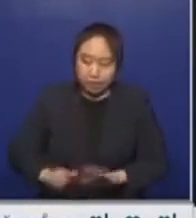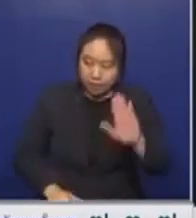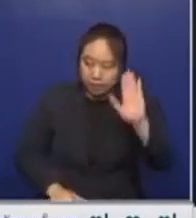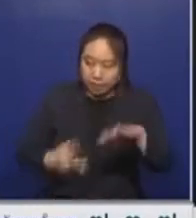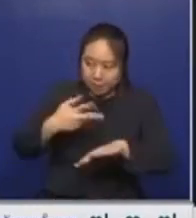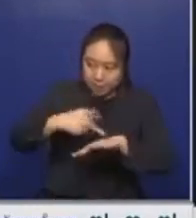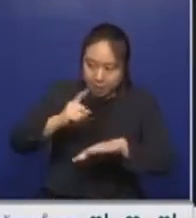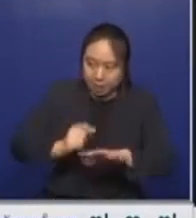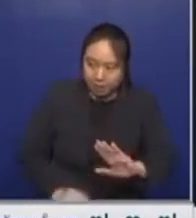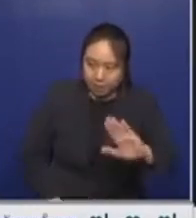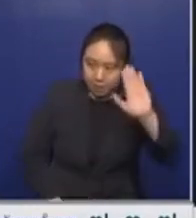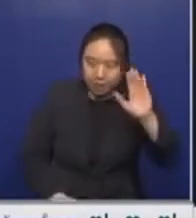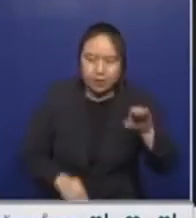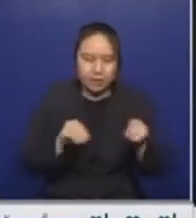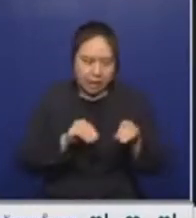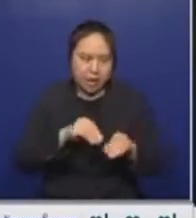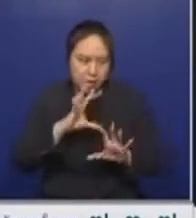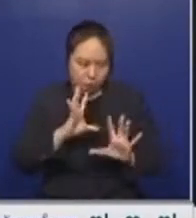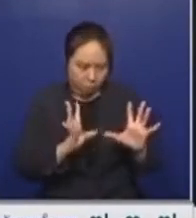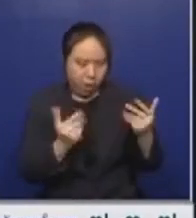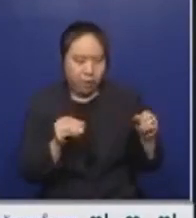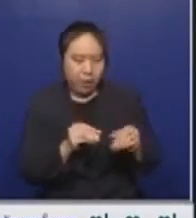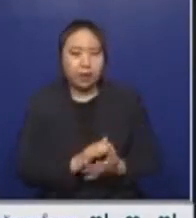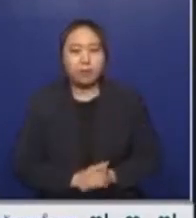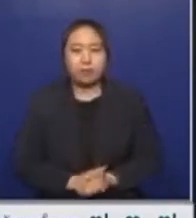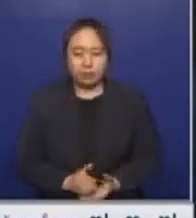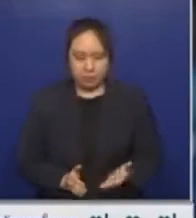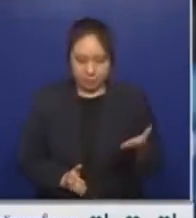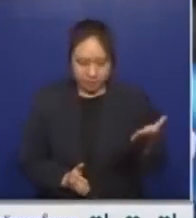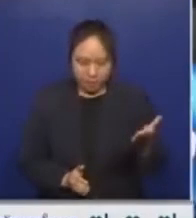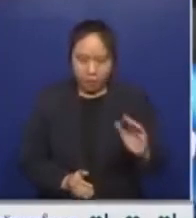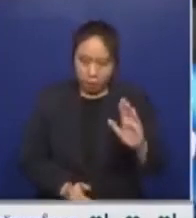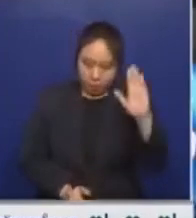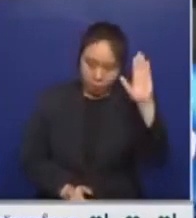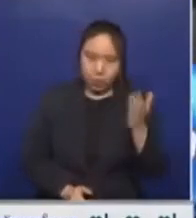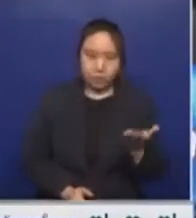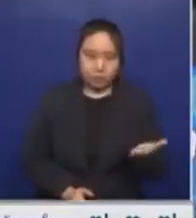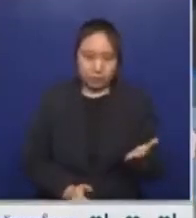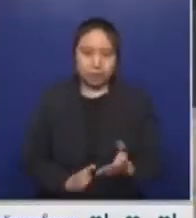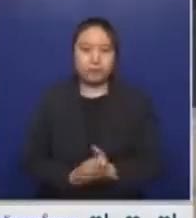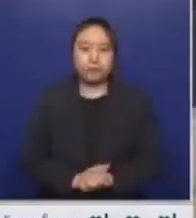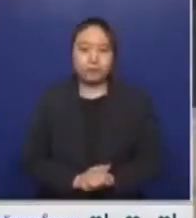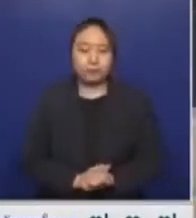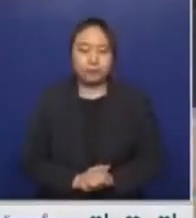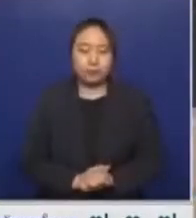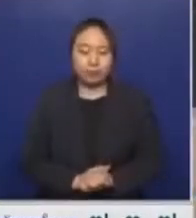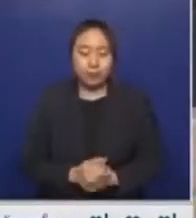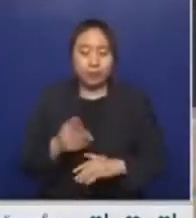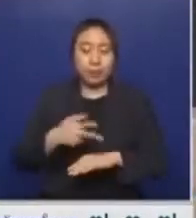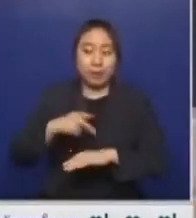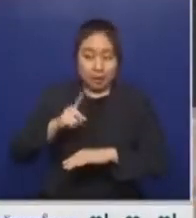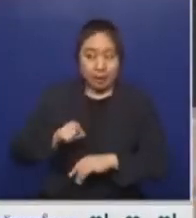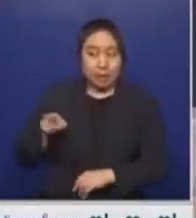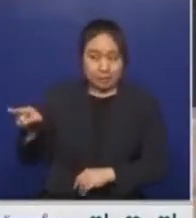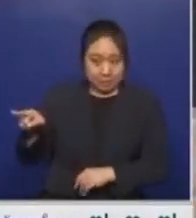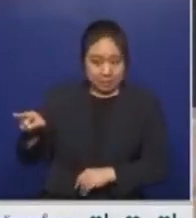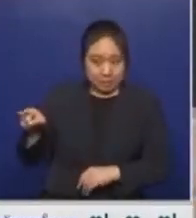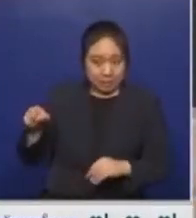มขอประท้วงครับ จะจบแล้วค่ะ เชิญครับเชิญผู้ประท้วงเชิญ ท่านประธานครับถึงแม้จะจบแล้วเนี่ยนะ